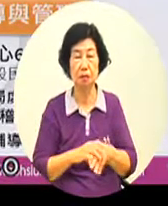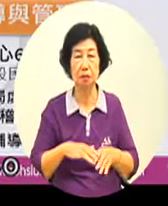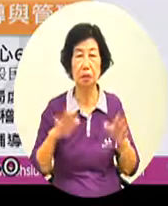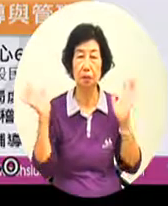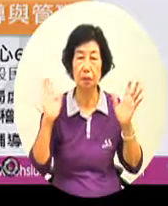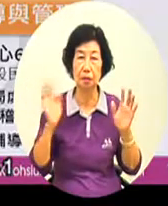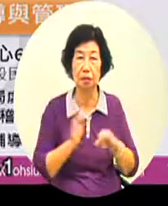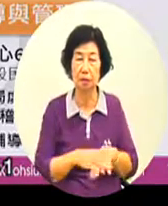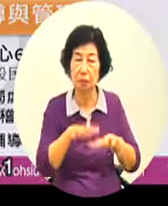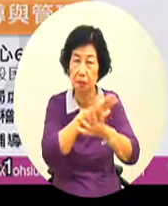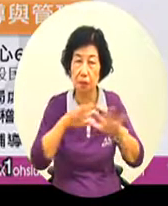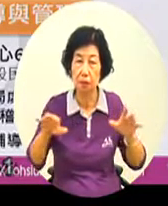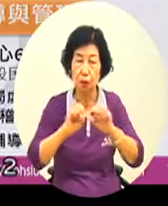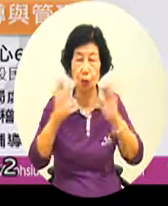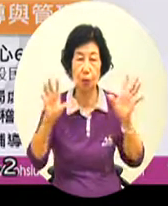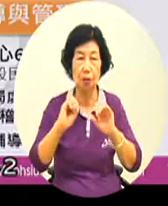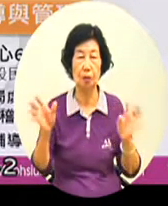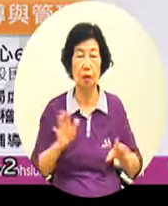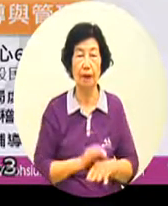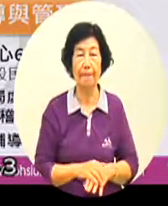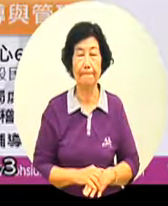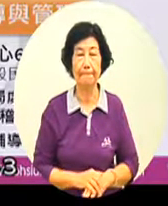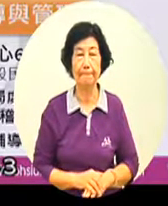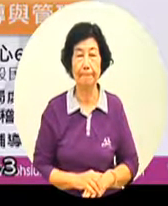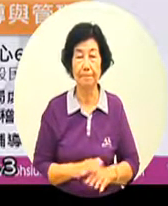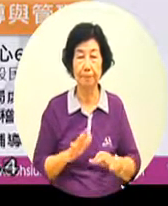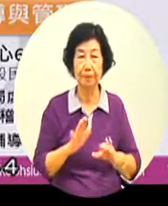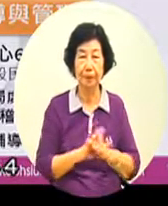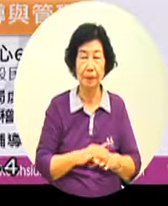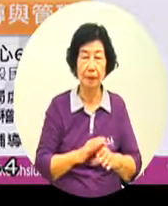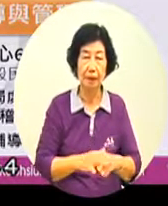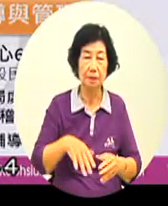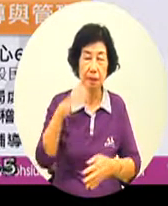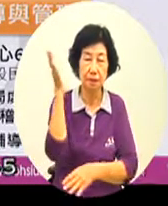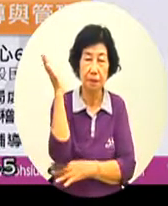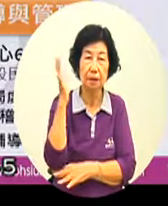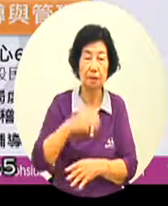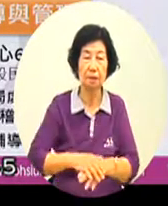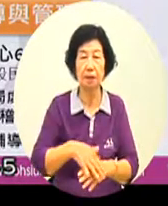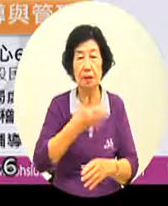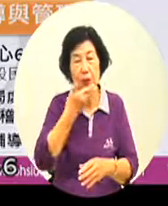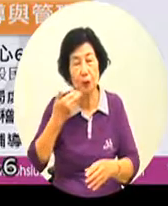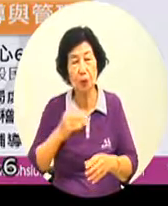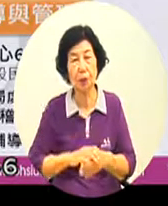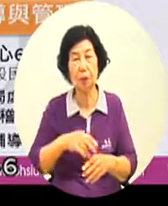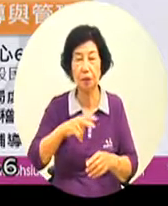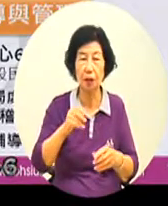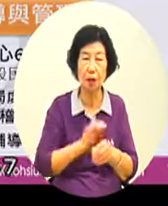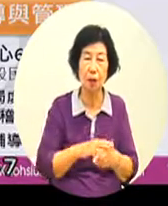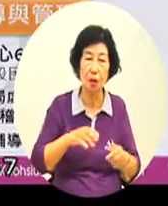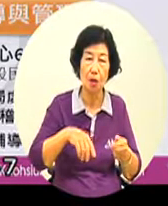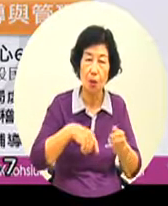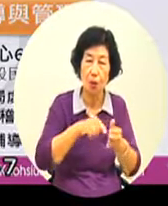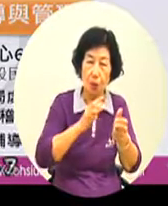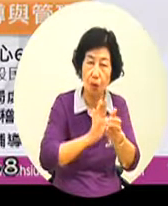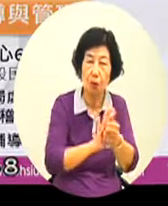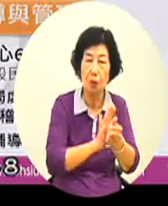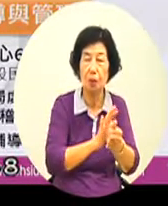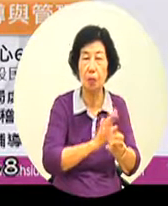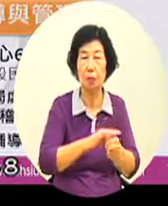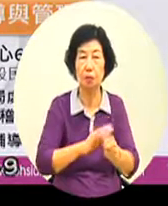导，还有我们目前公私立托婴中心的相关督导以及辅导、立